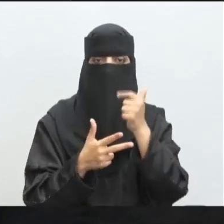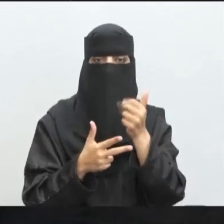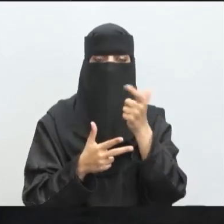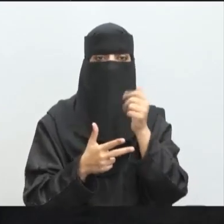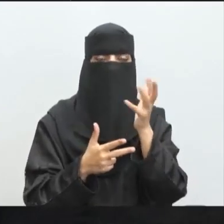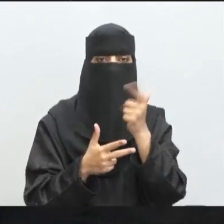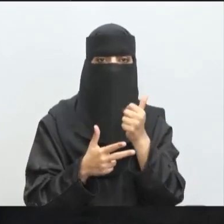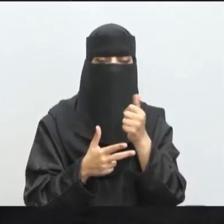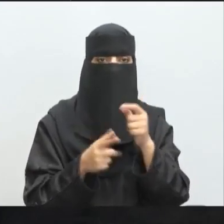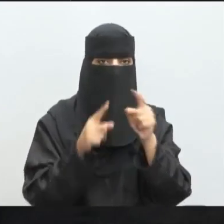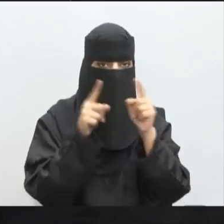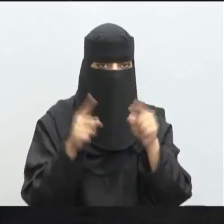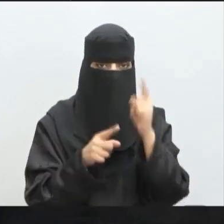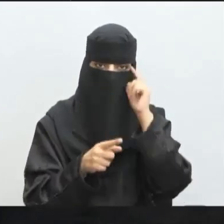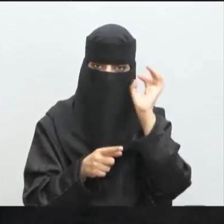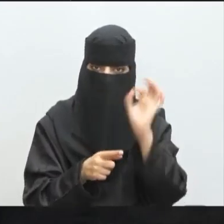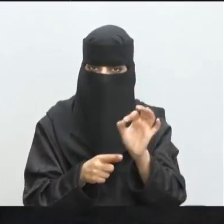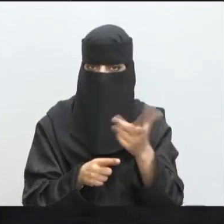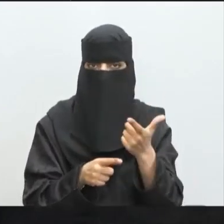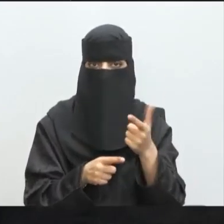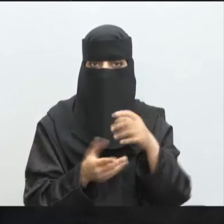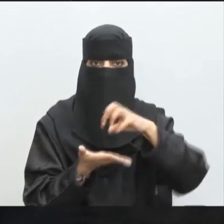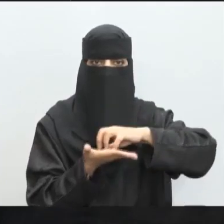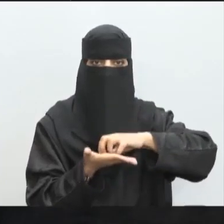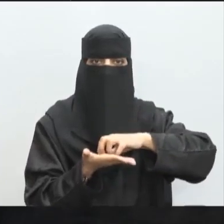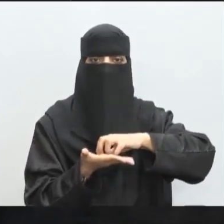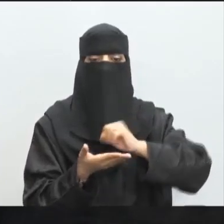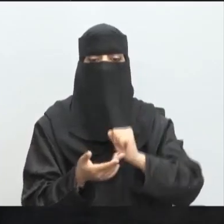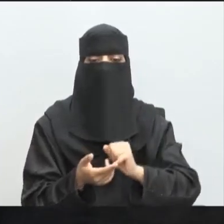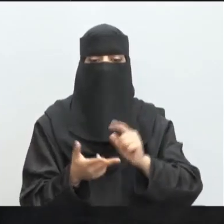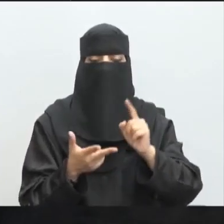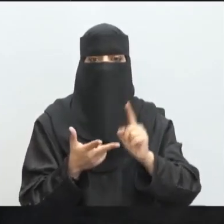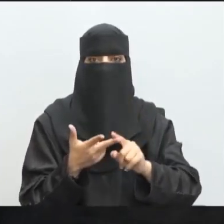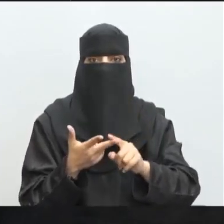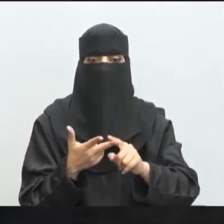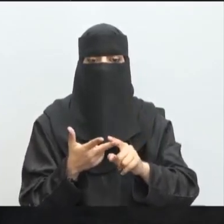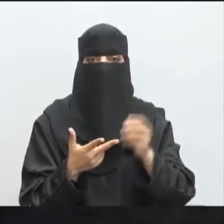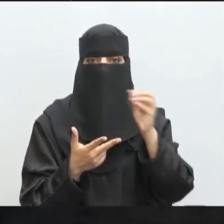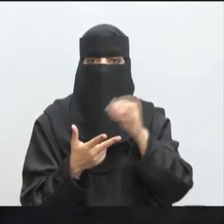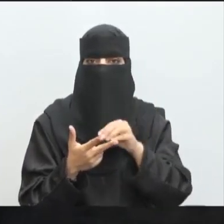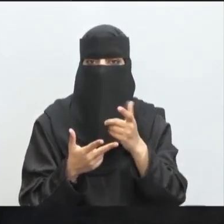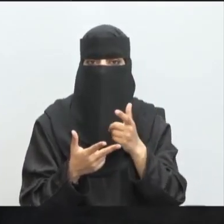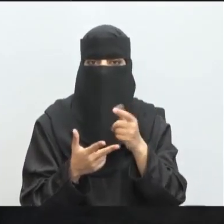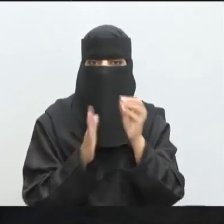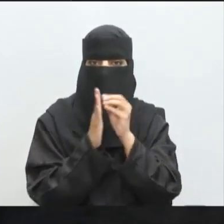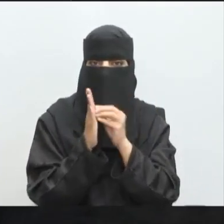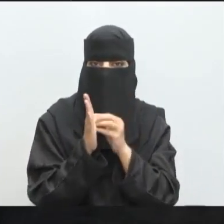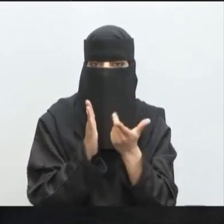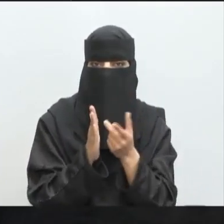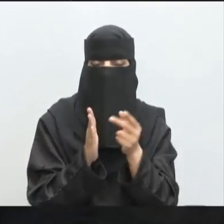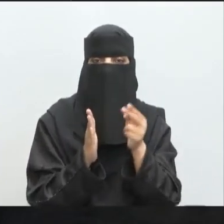الخريطه من خلالها نعرف موقع الخريطه ايضا من محتويات الخريطه الطبوغرافيه